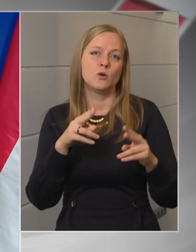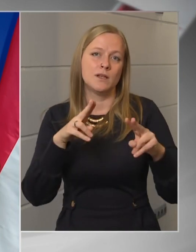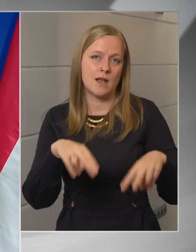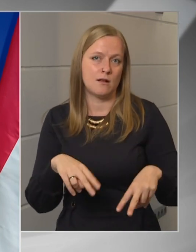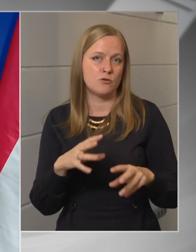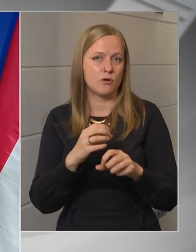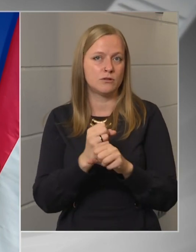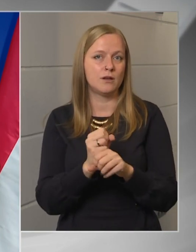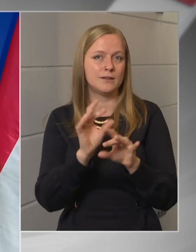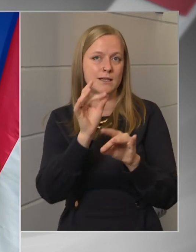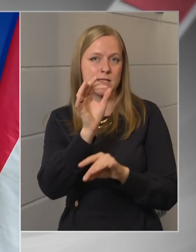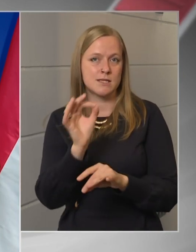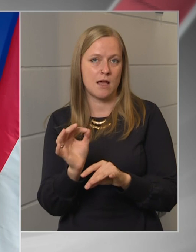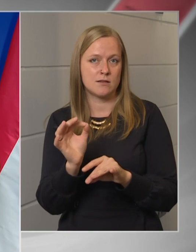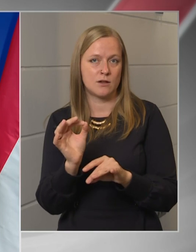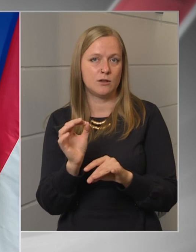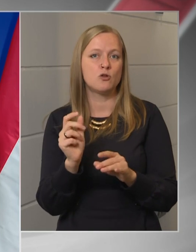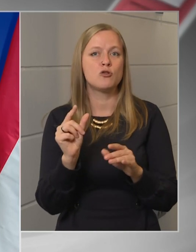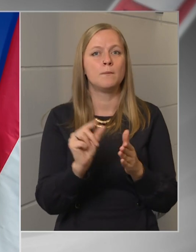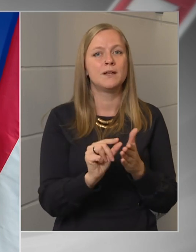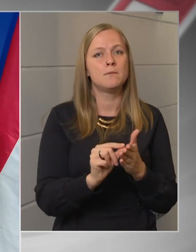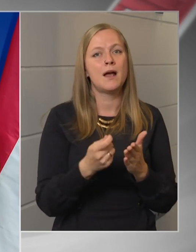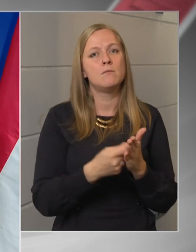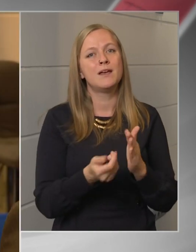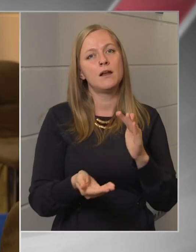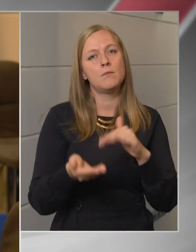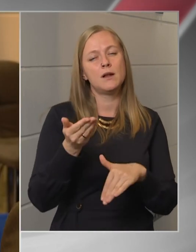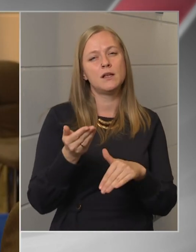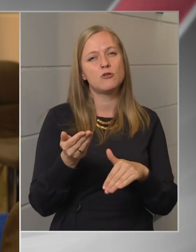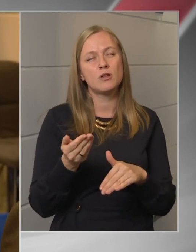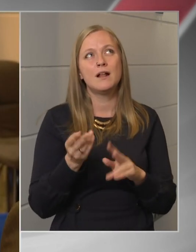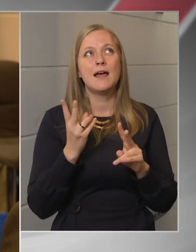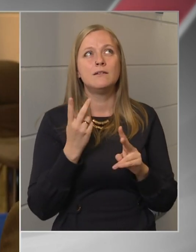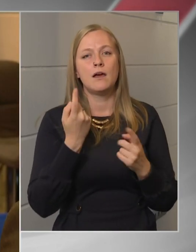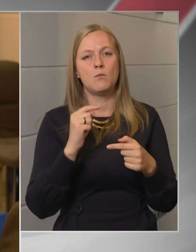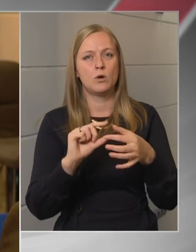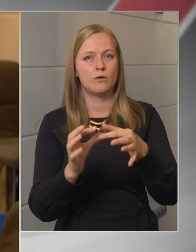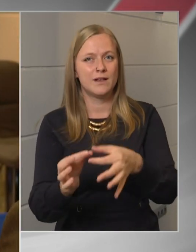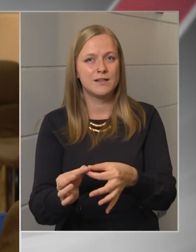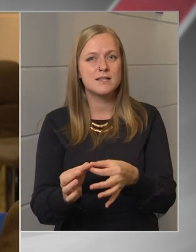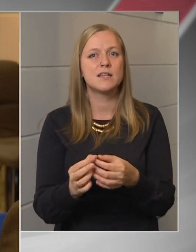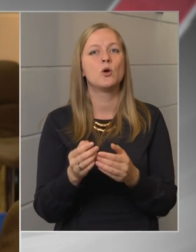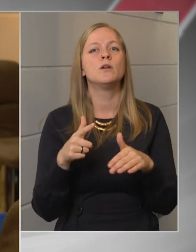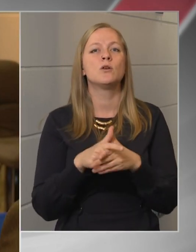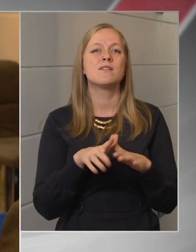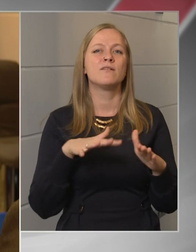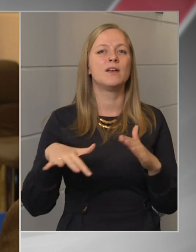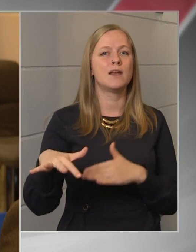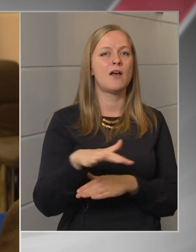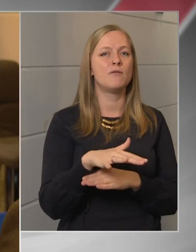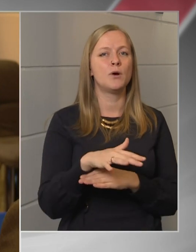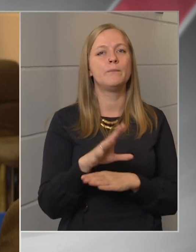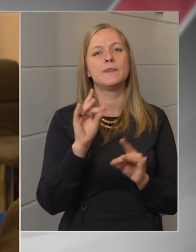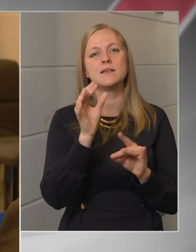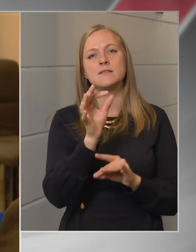tartja a 10%-os minimál éremelést. Következik-e ebből, hogy a közszférában 10%-os